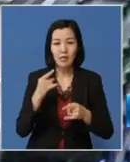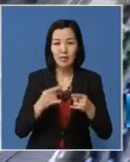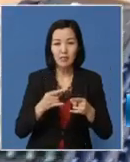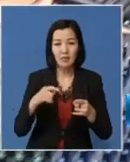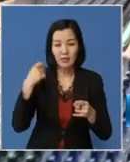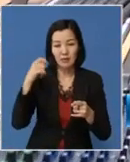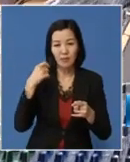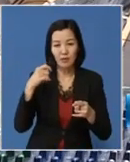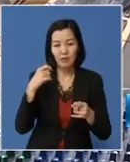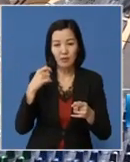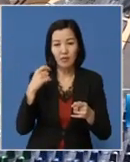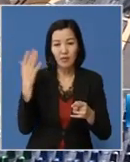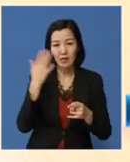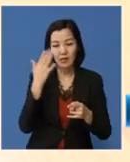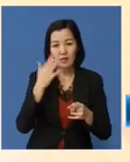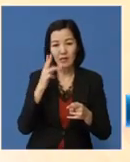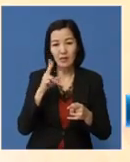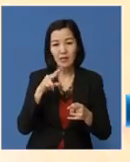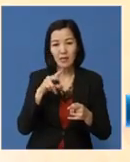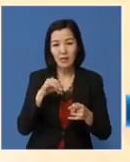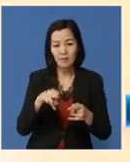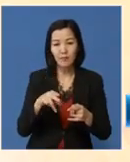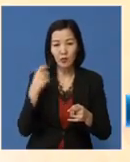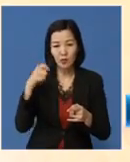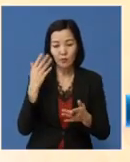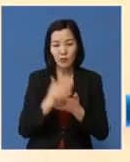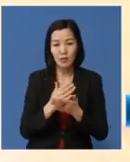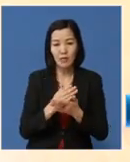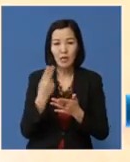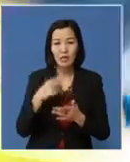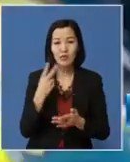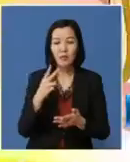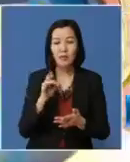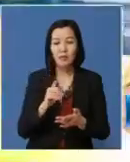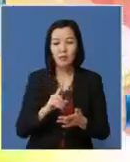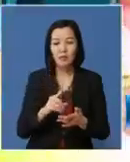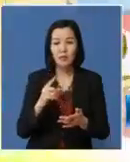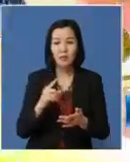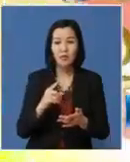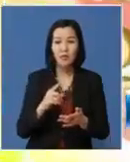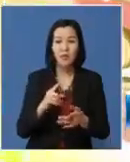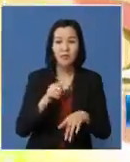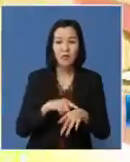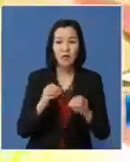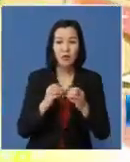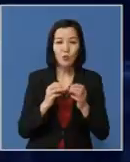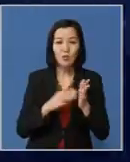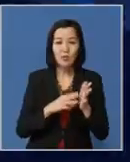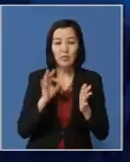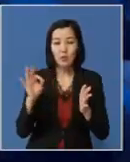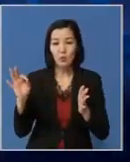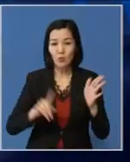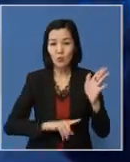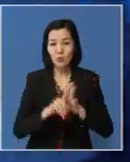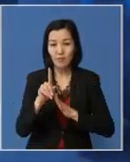бейнебаян түсіріп бермекші. Бағдарламаның алғашқы саны 23 наурыз сағат 18:00-де көрсетіледі. Мұхит Тоқтасы,